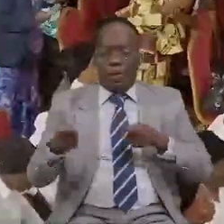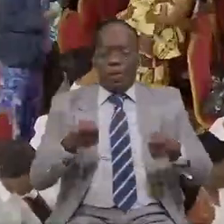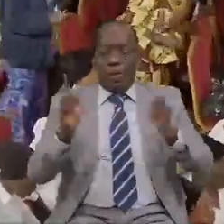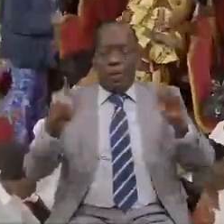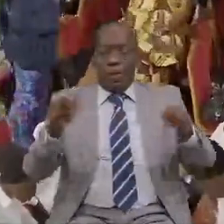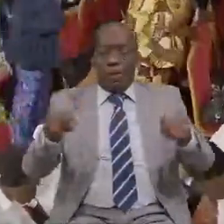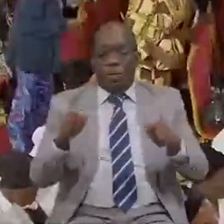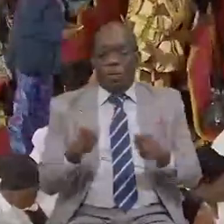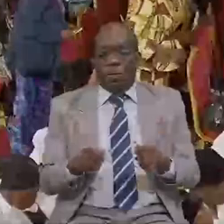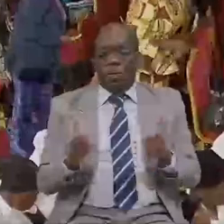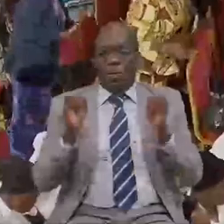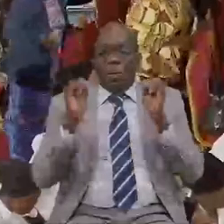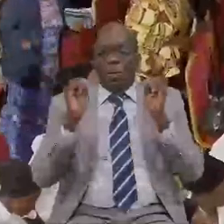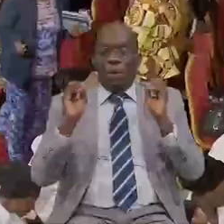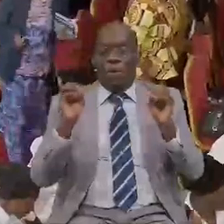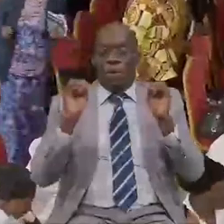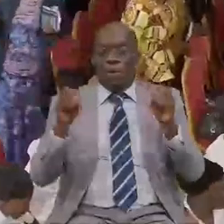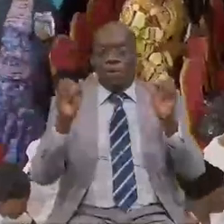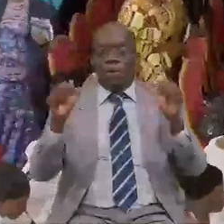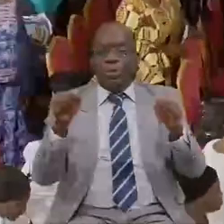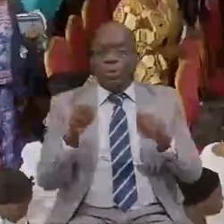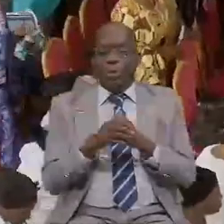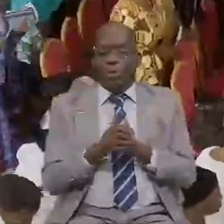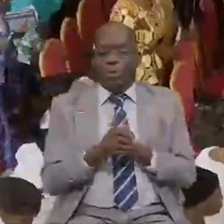Domptable, enseignable,